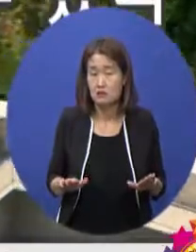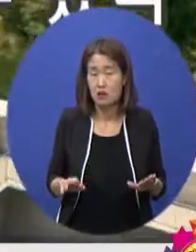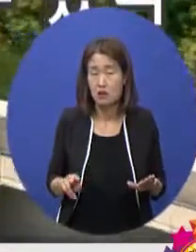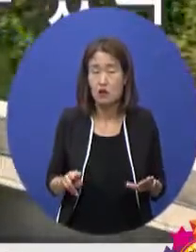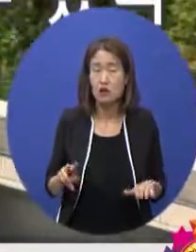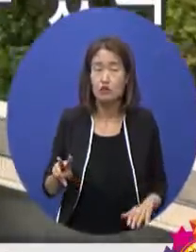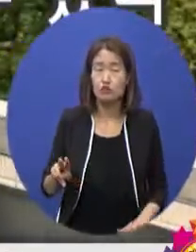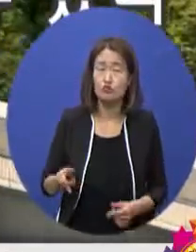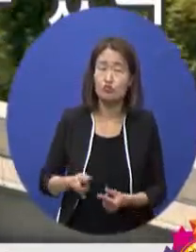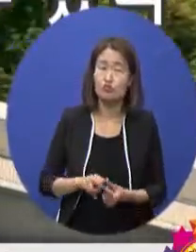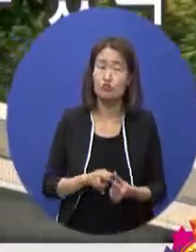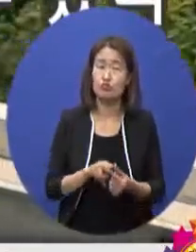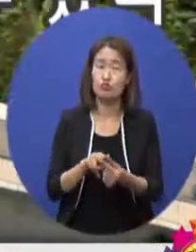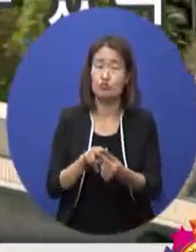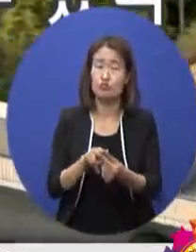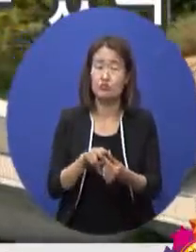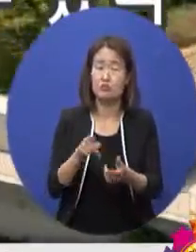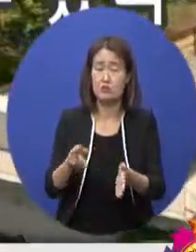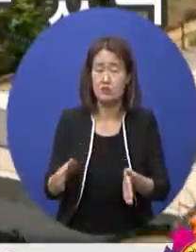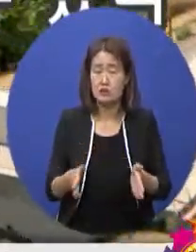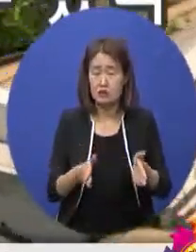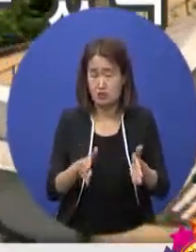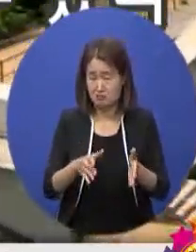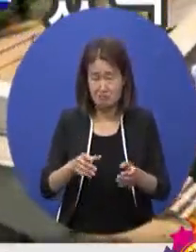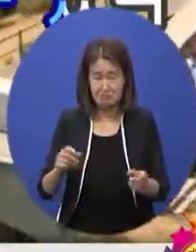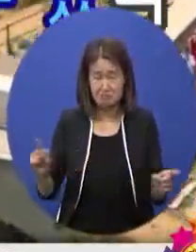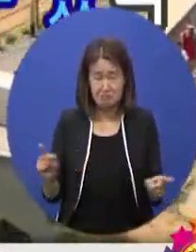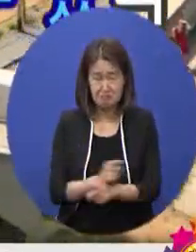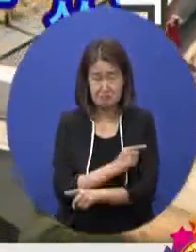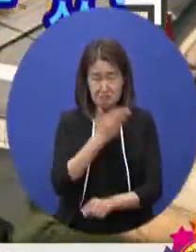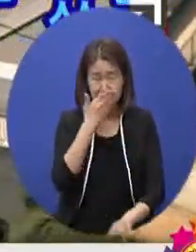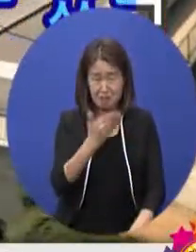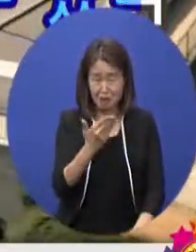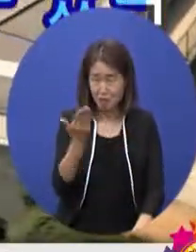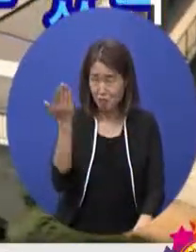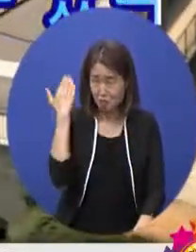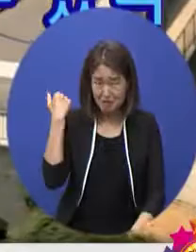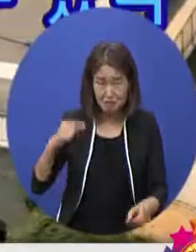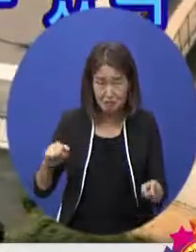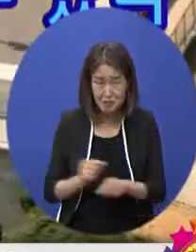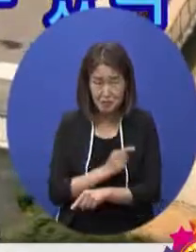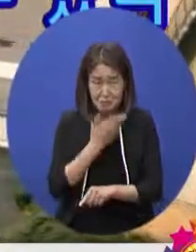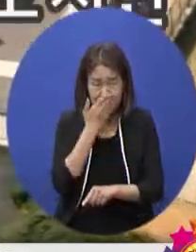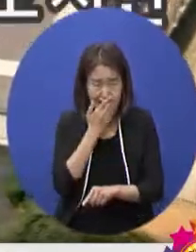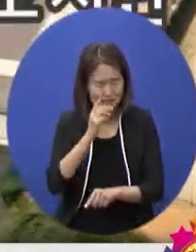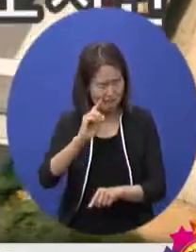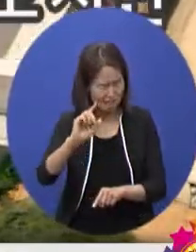이제 왔던 길을 바꿀 수 있나.